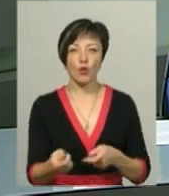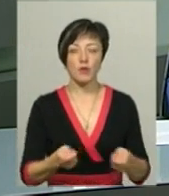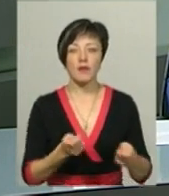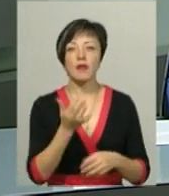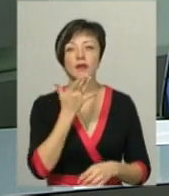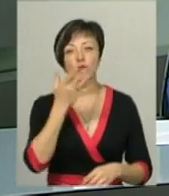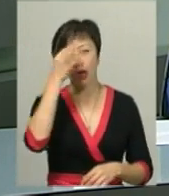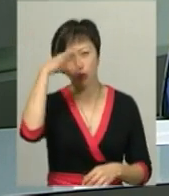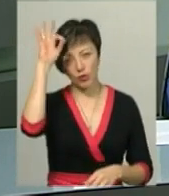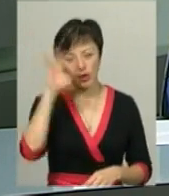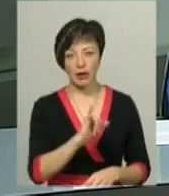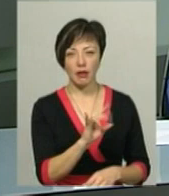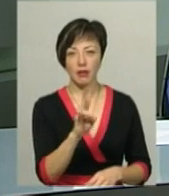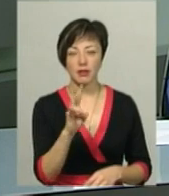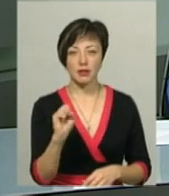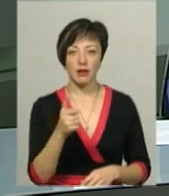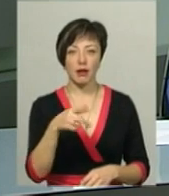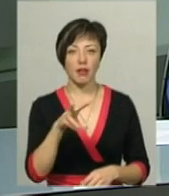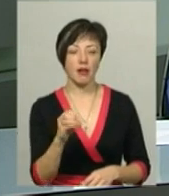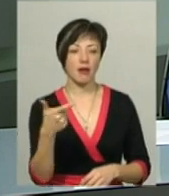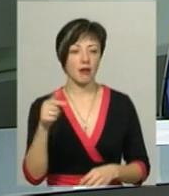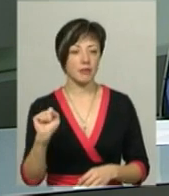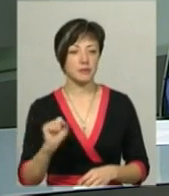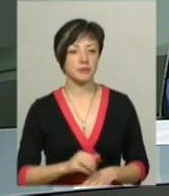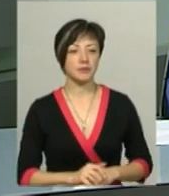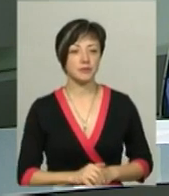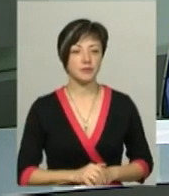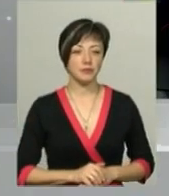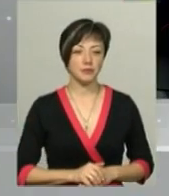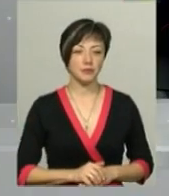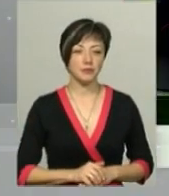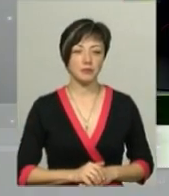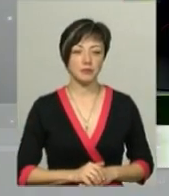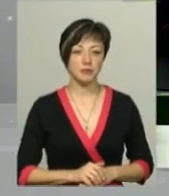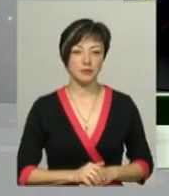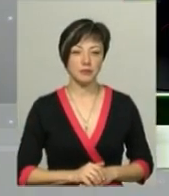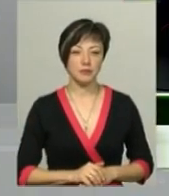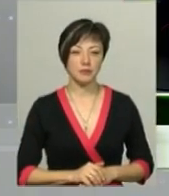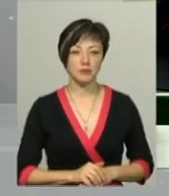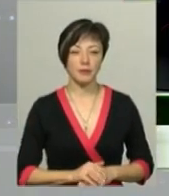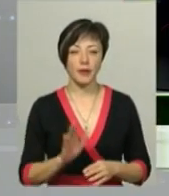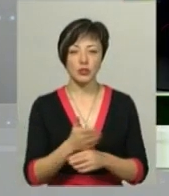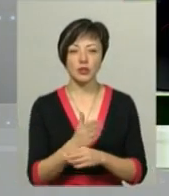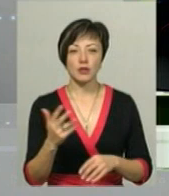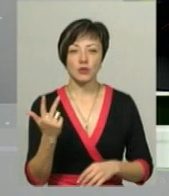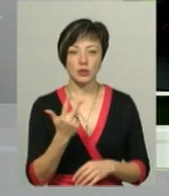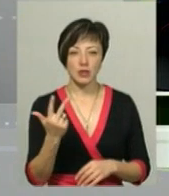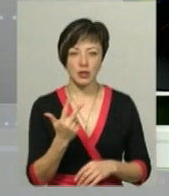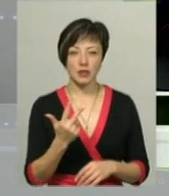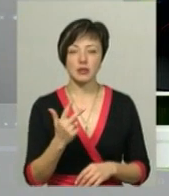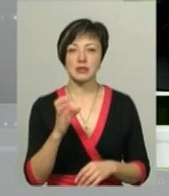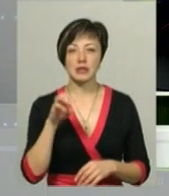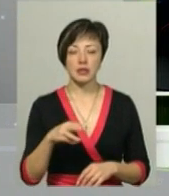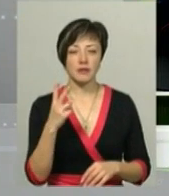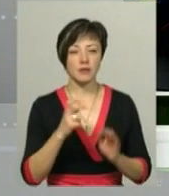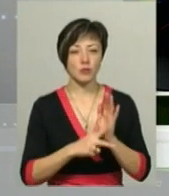управління Національної поліції Хмельницької області Інна Глега. За частиною 3 статті 286 Кримінального